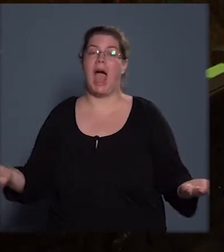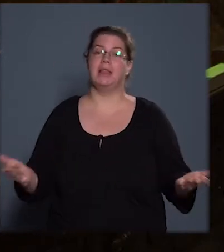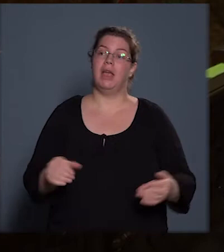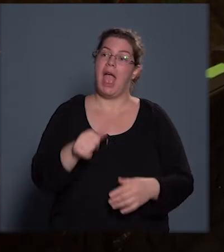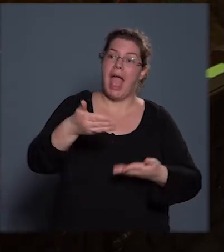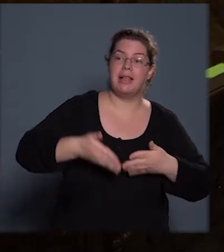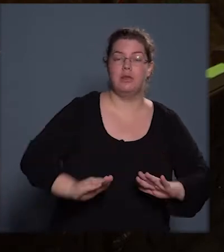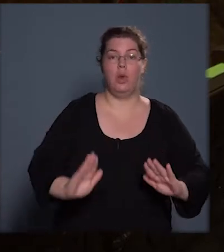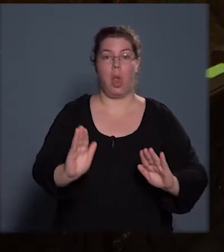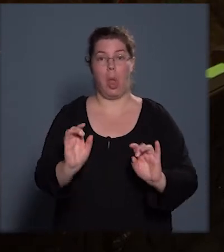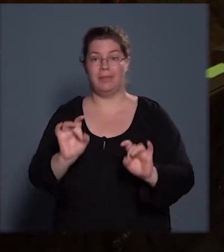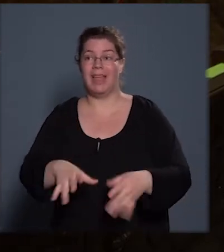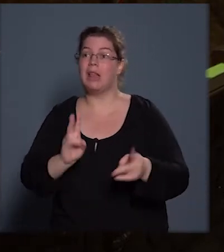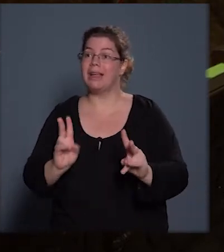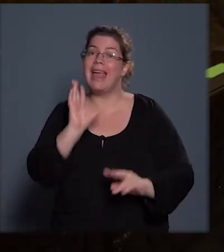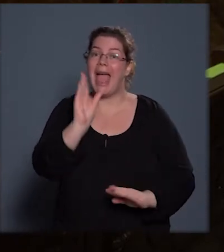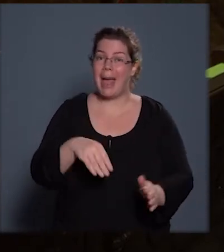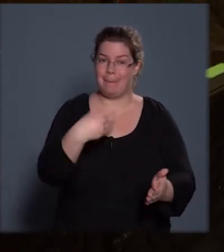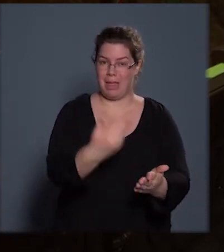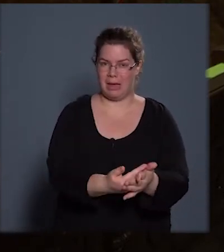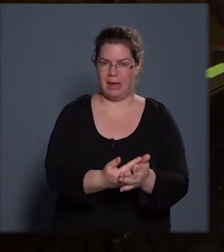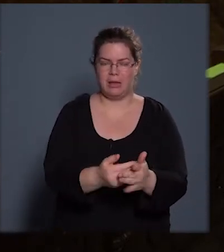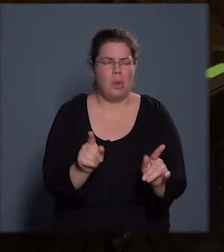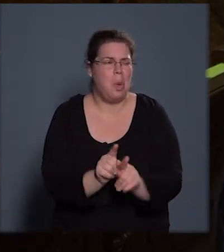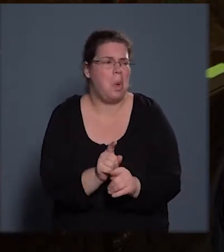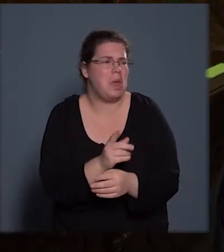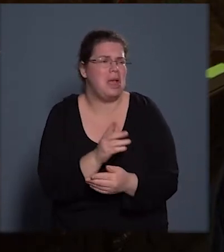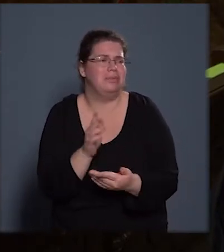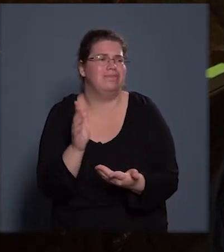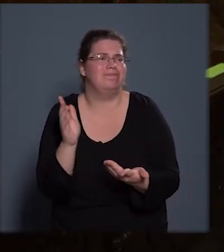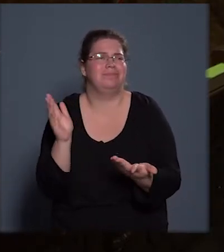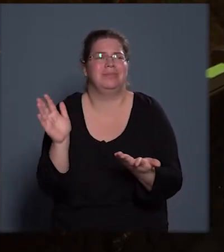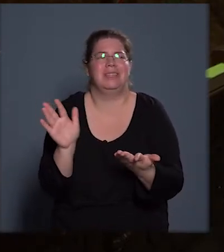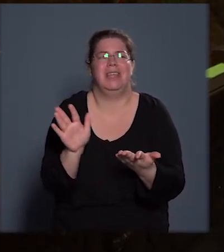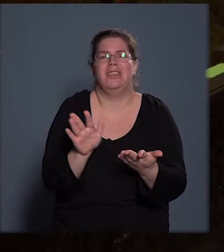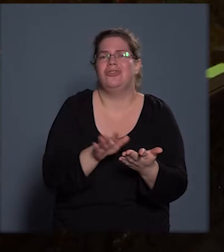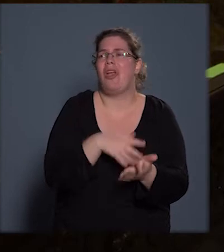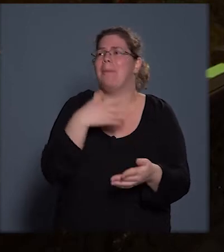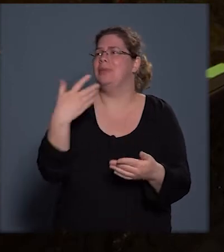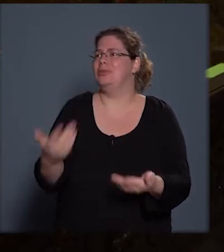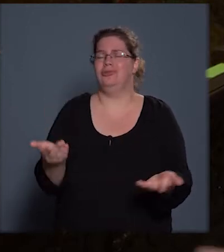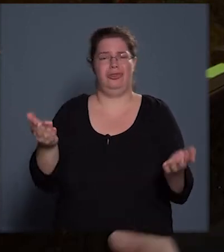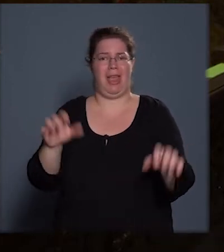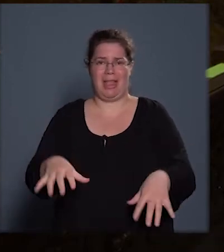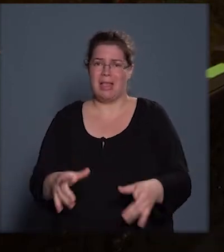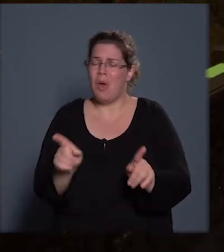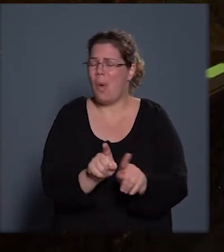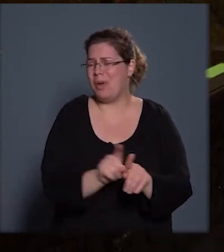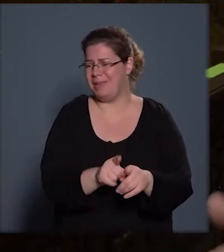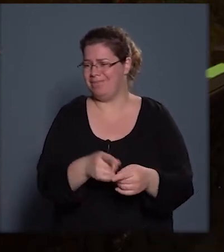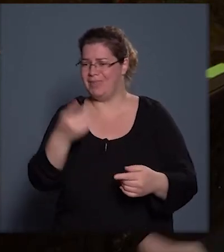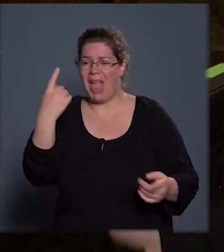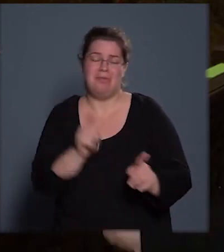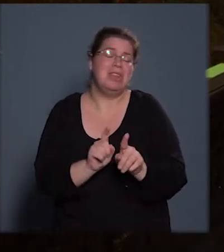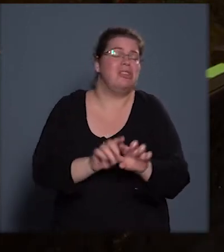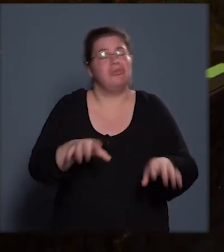egyszülött fiát, aki emberré lett. Ezt olyan sablonossá tesszük, olyan egy evidenssé tesszük,